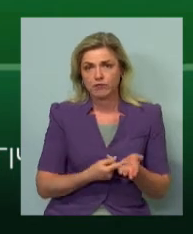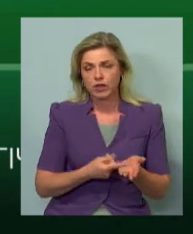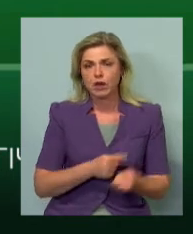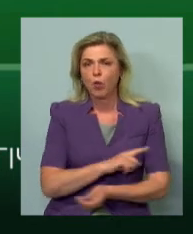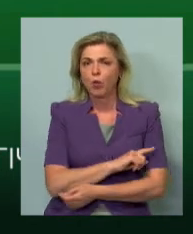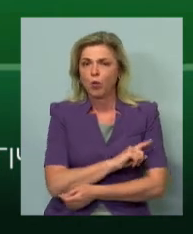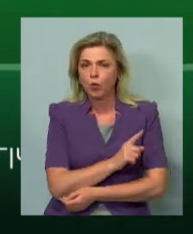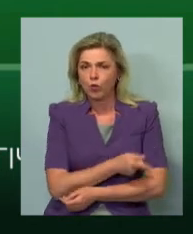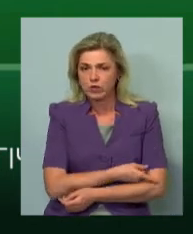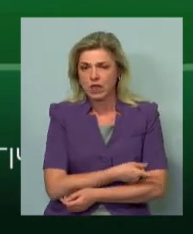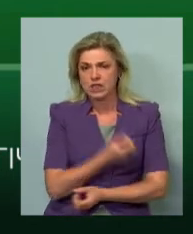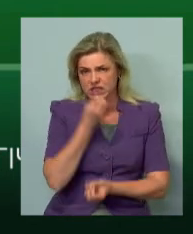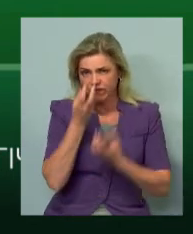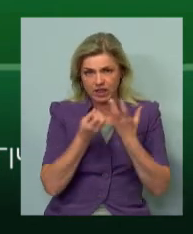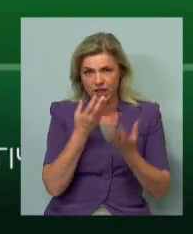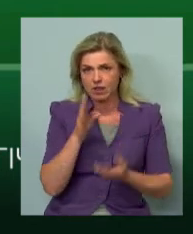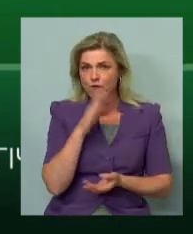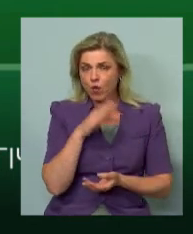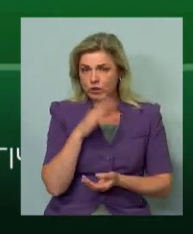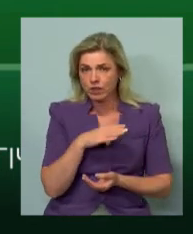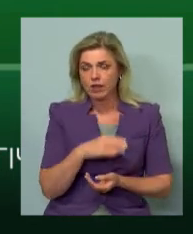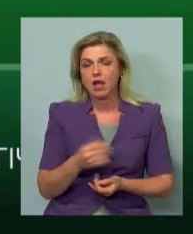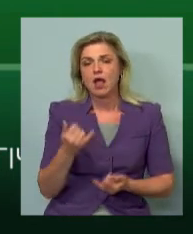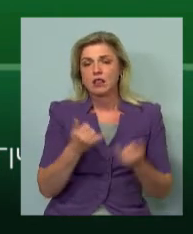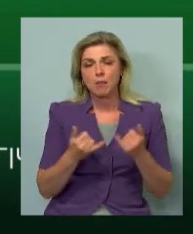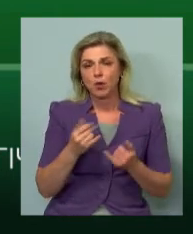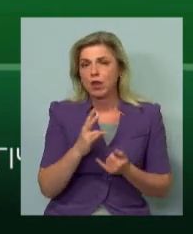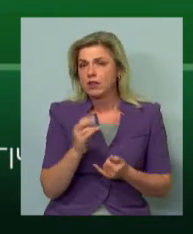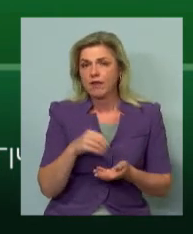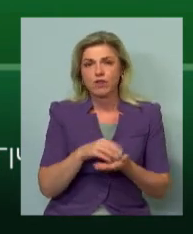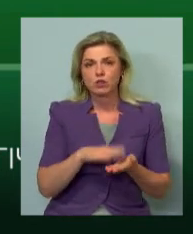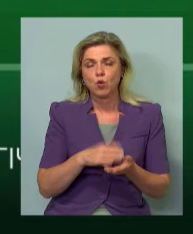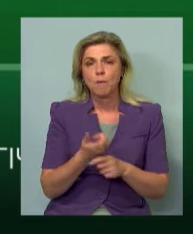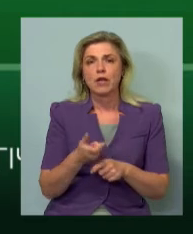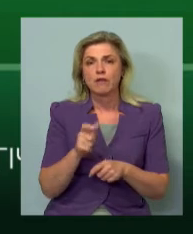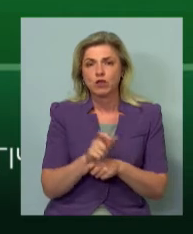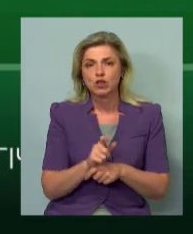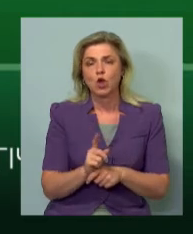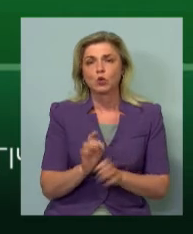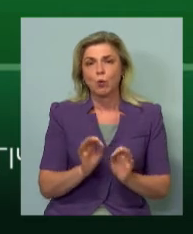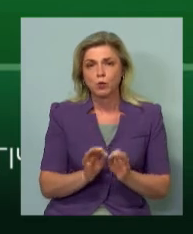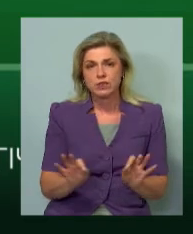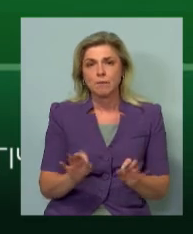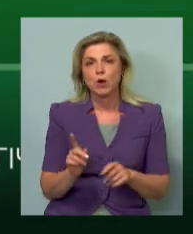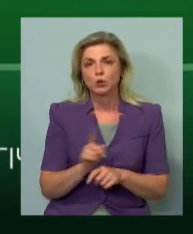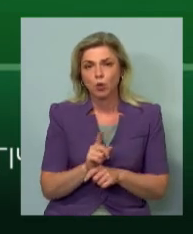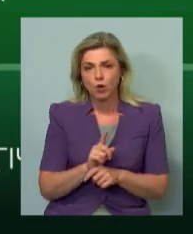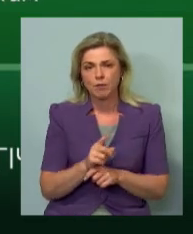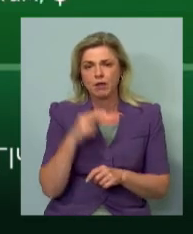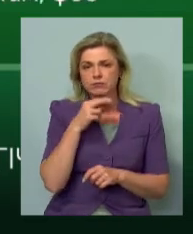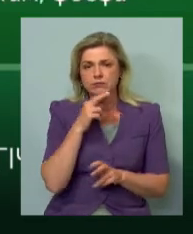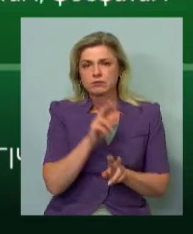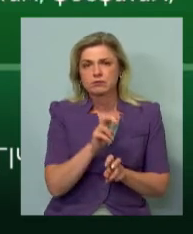інтенсивне цвітіння води. Лабораторними дослідженнями не зафіксовано перевищення гранично допустимих норм по нітритам,